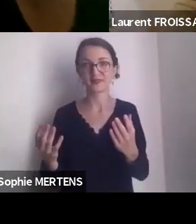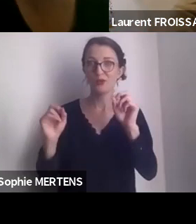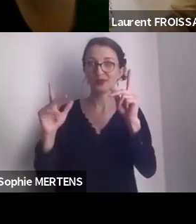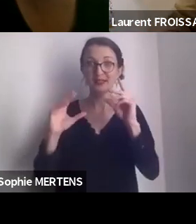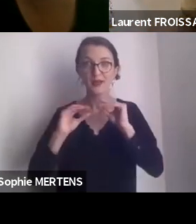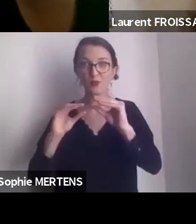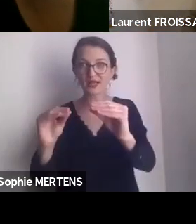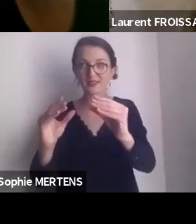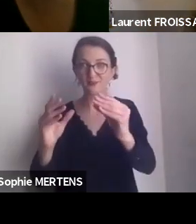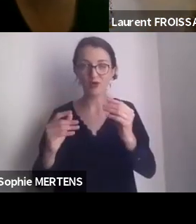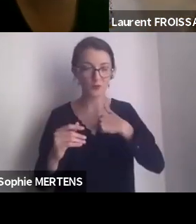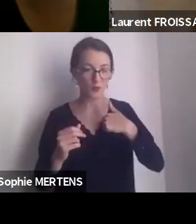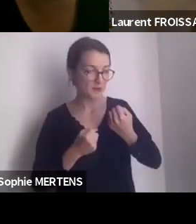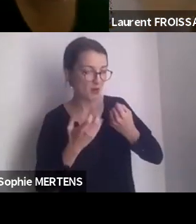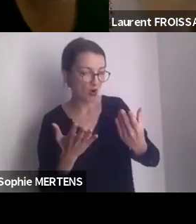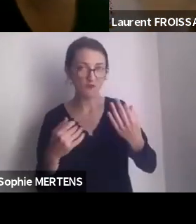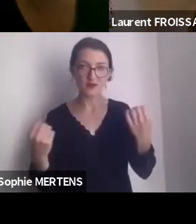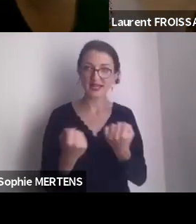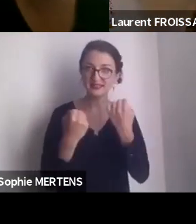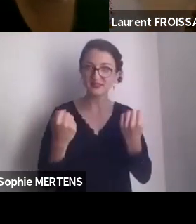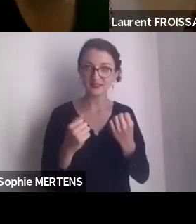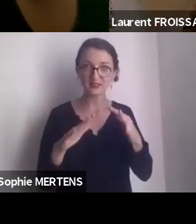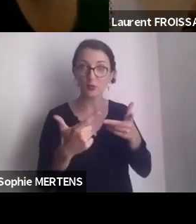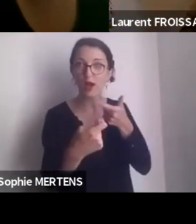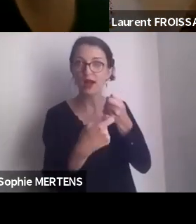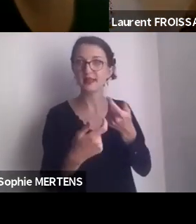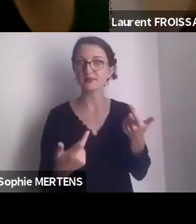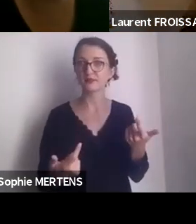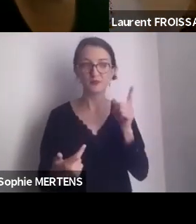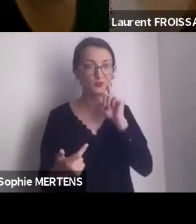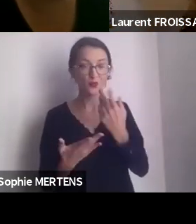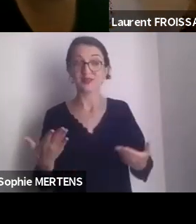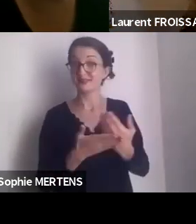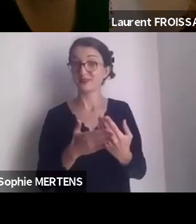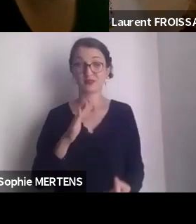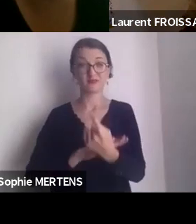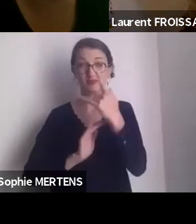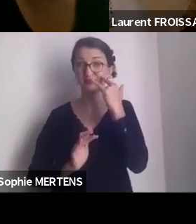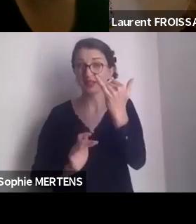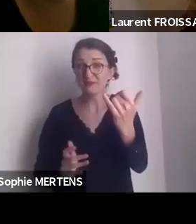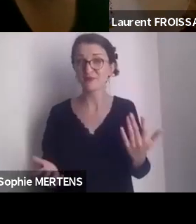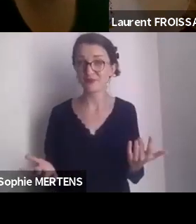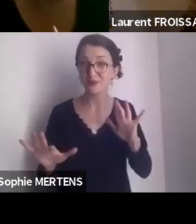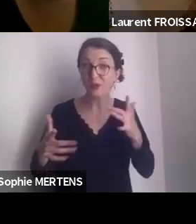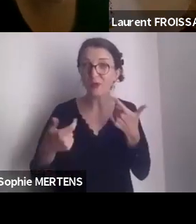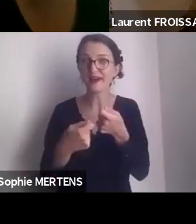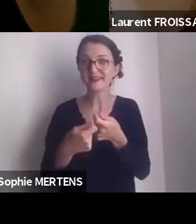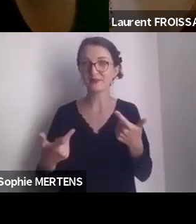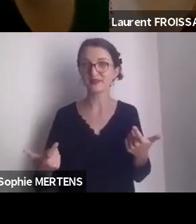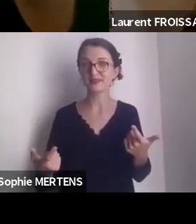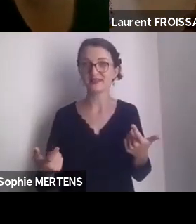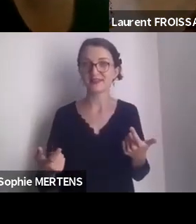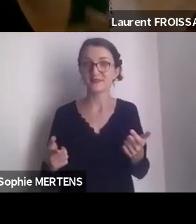offre et son activité d'entrepreneur à la situation inédite que nous vivons. Et ensuite, on voulait vous parler un petit peu de comment on fait